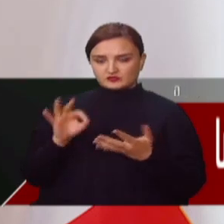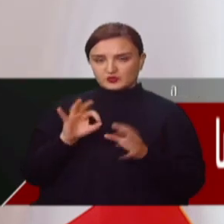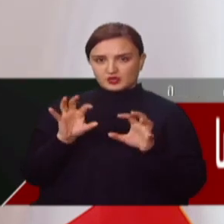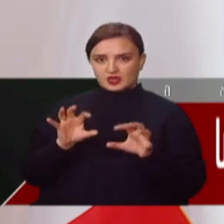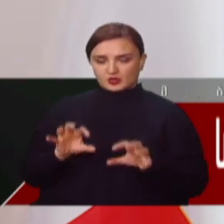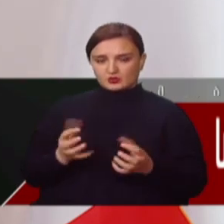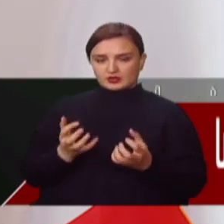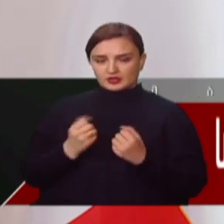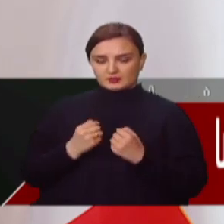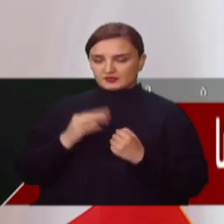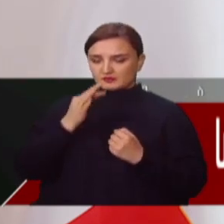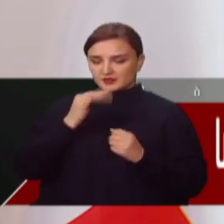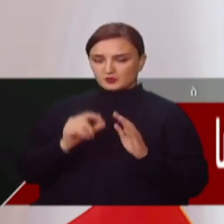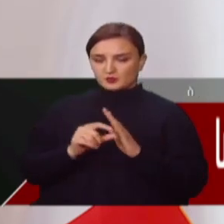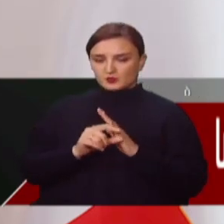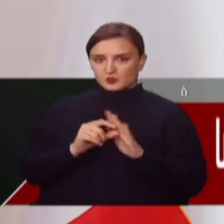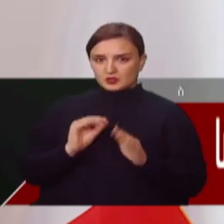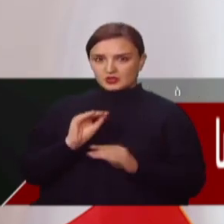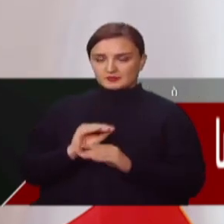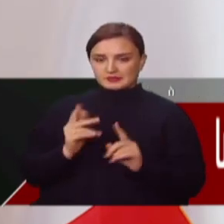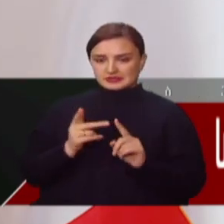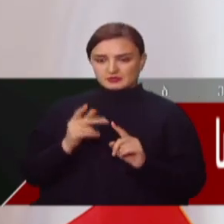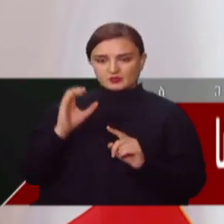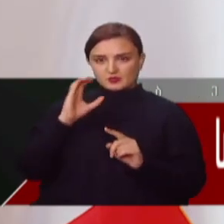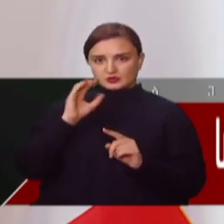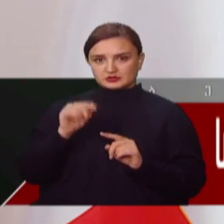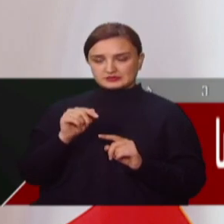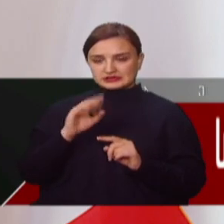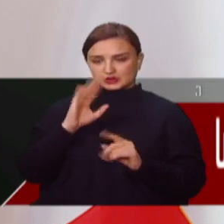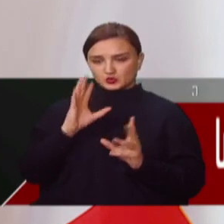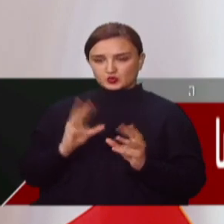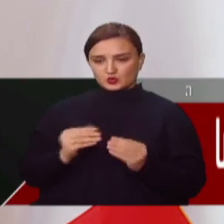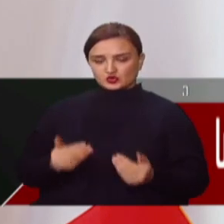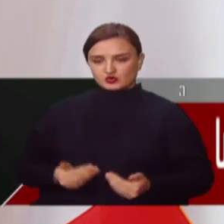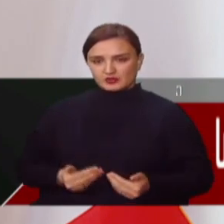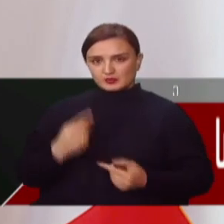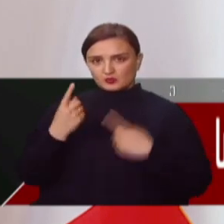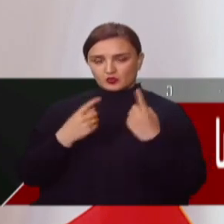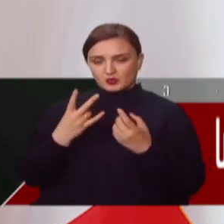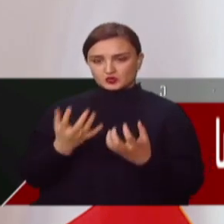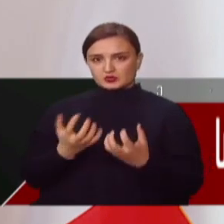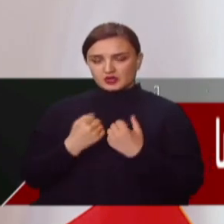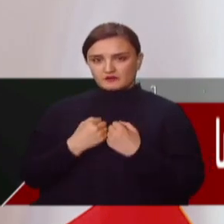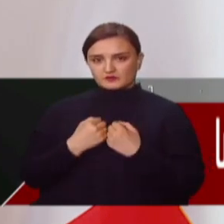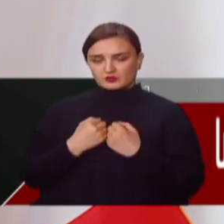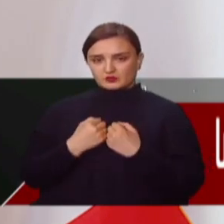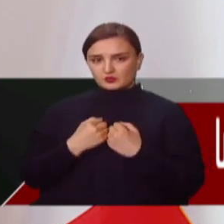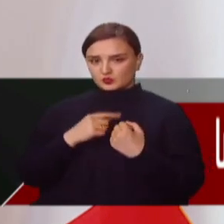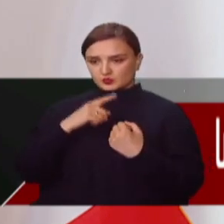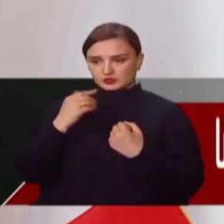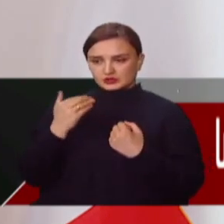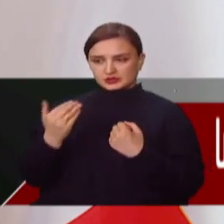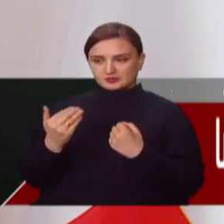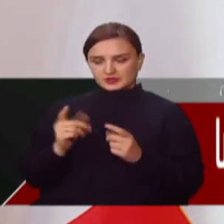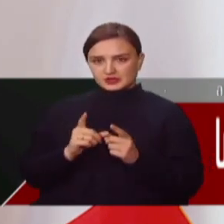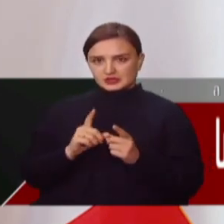და მერე მუხსამატებ მესამე მოსმენის დროს, რომ სექსუალური ცხოვრების შესახებ ინფორმაცია უნდა გამოვიტყო, რა ვიცი, ახლა რუსებსაც არ უქნიათ